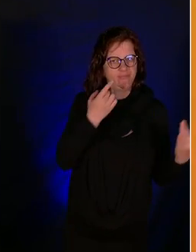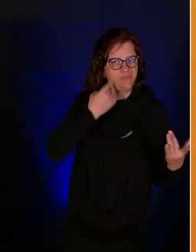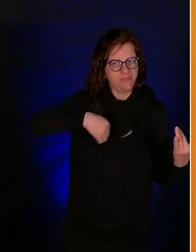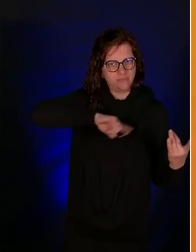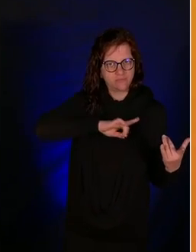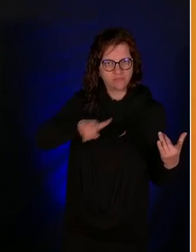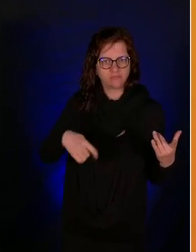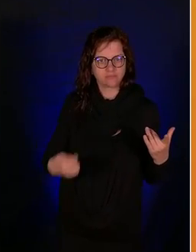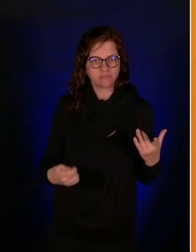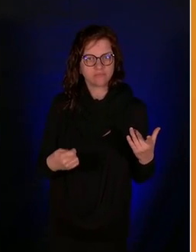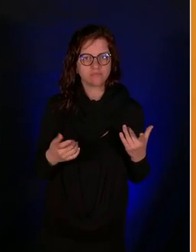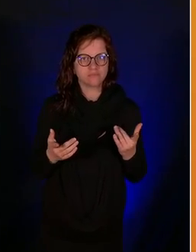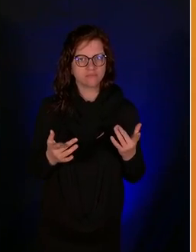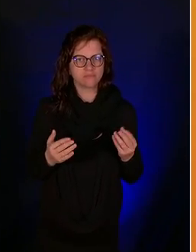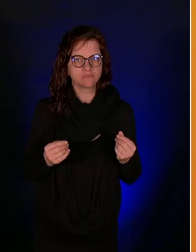évidemment,